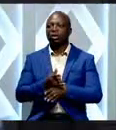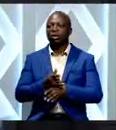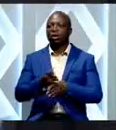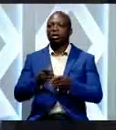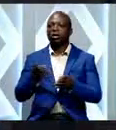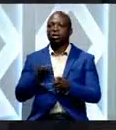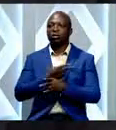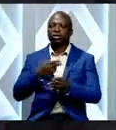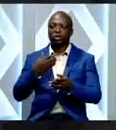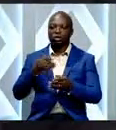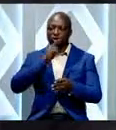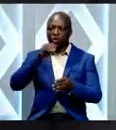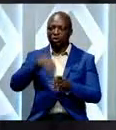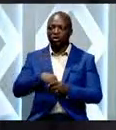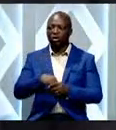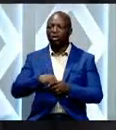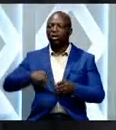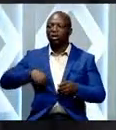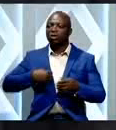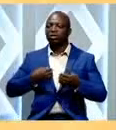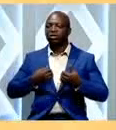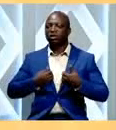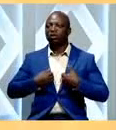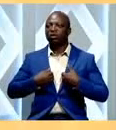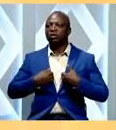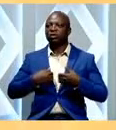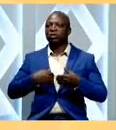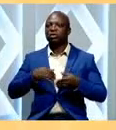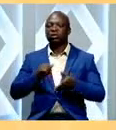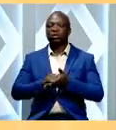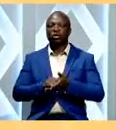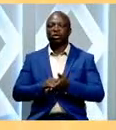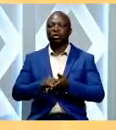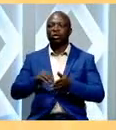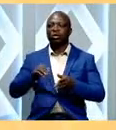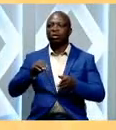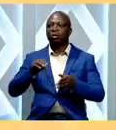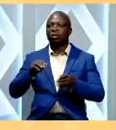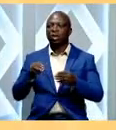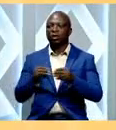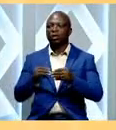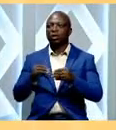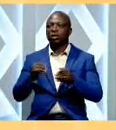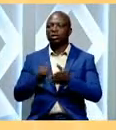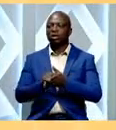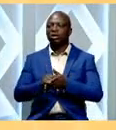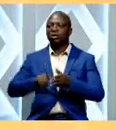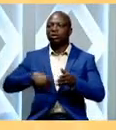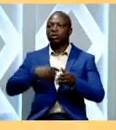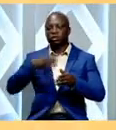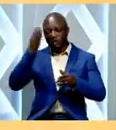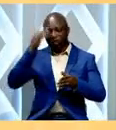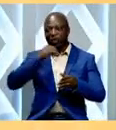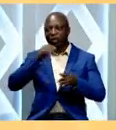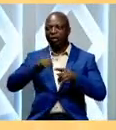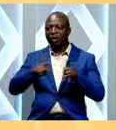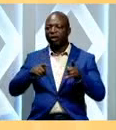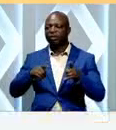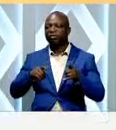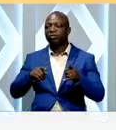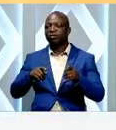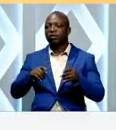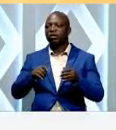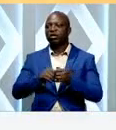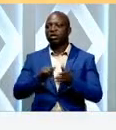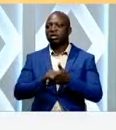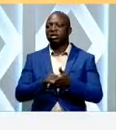en contiennent. Nous avons le mercure dans beaucoup de produits de notre quotidien. Et nous ne le savons pas, mais ça a des effets sur